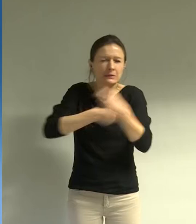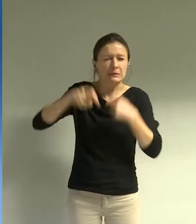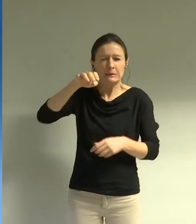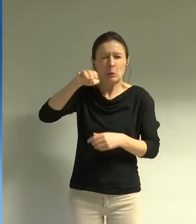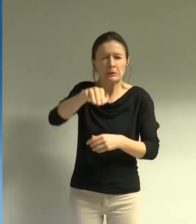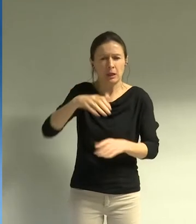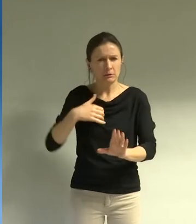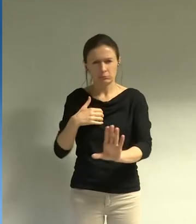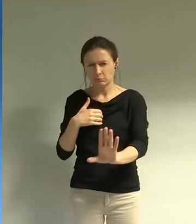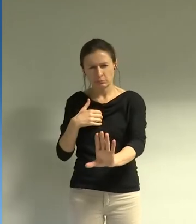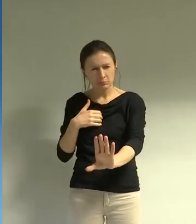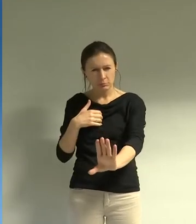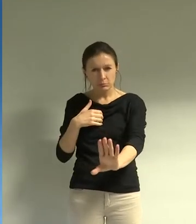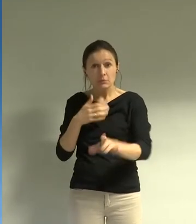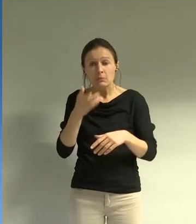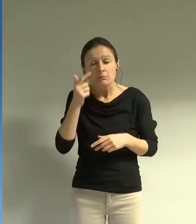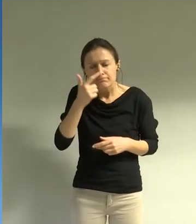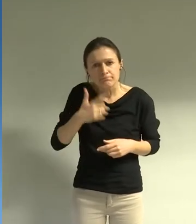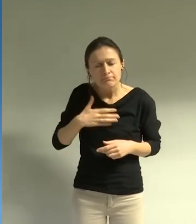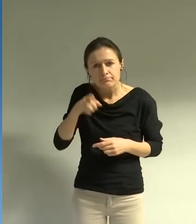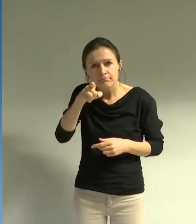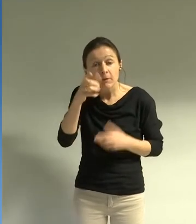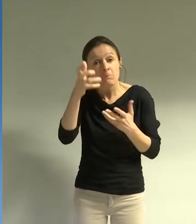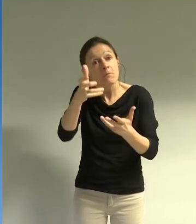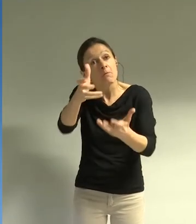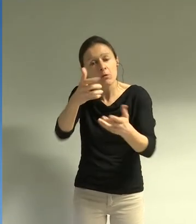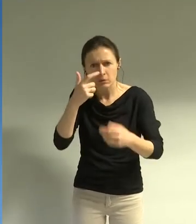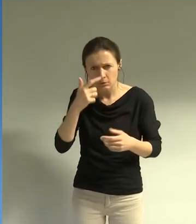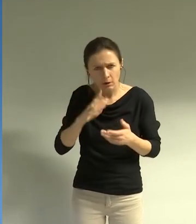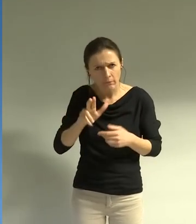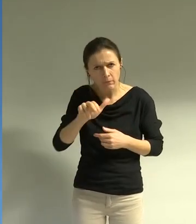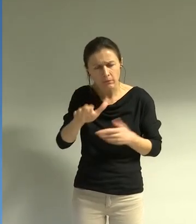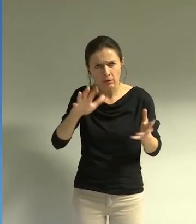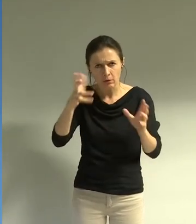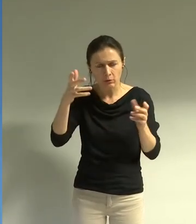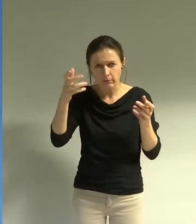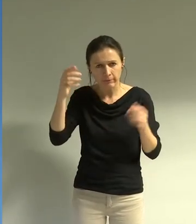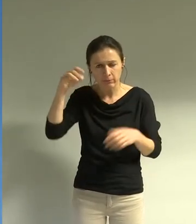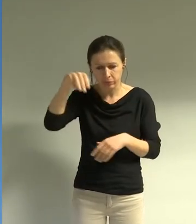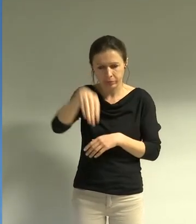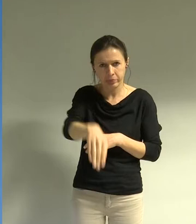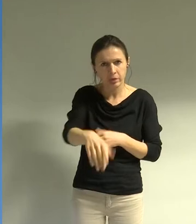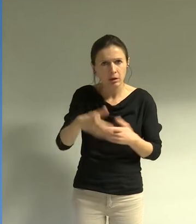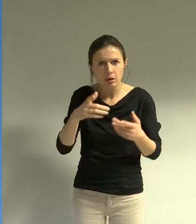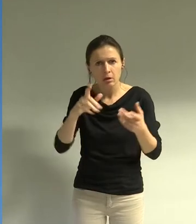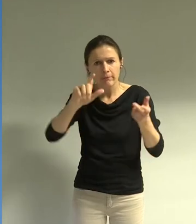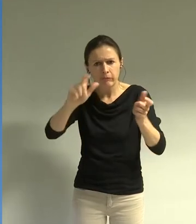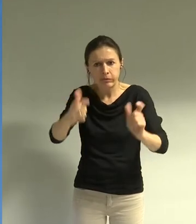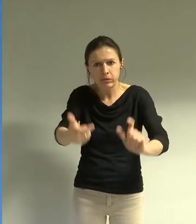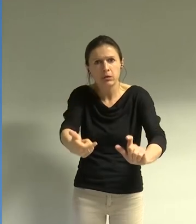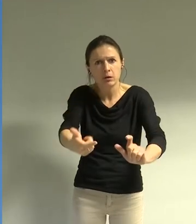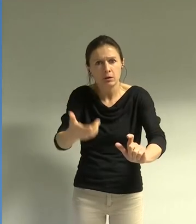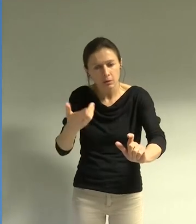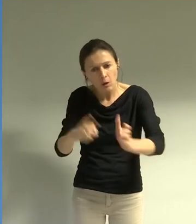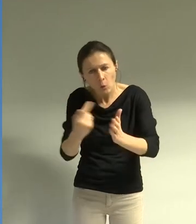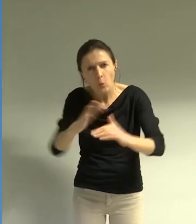nous conduire qu'un déclin mortifère et nous ne construirons pas la transition écologique sur un champ de ruines nous la batille ont avec l'esprit pionnier qui a